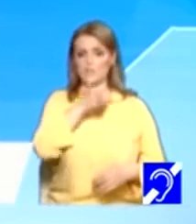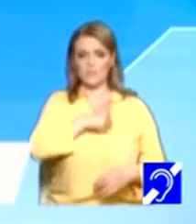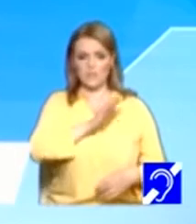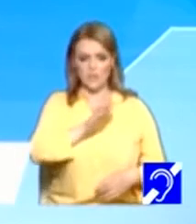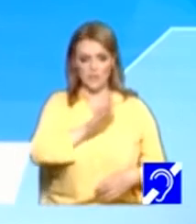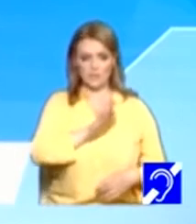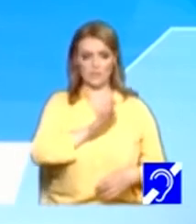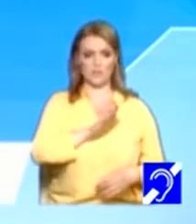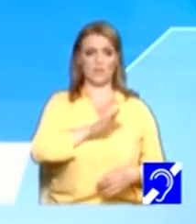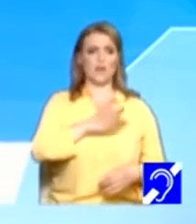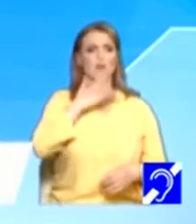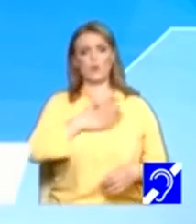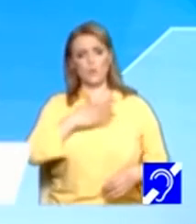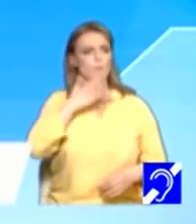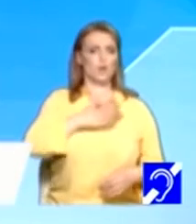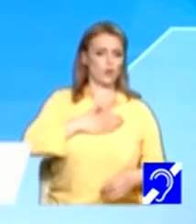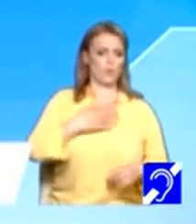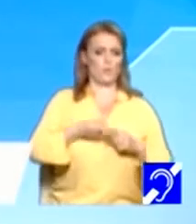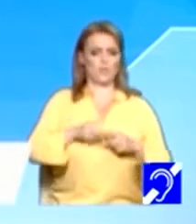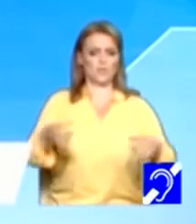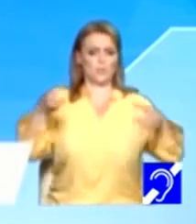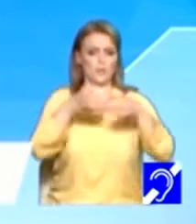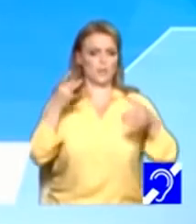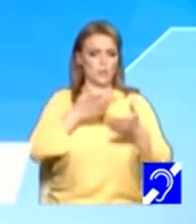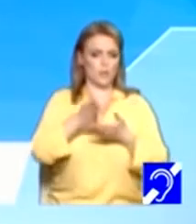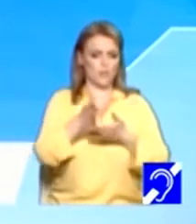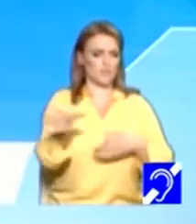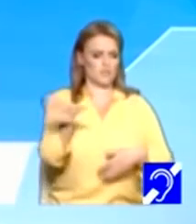nu Partidul Politic Șor, toată lumea recunoaște